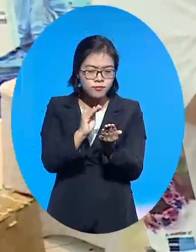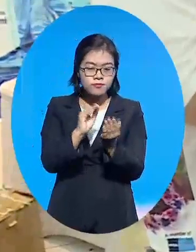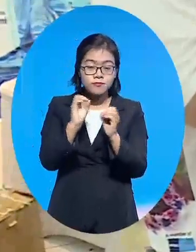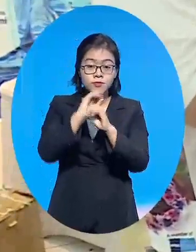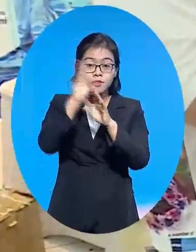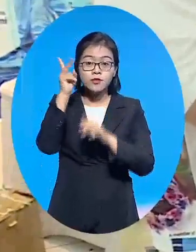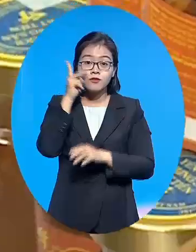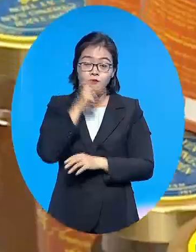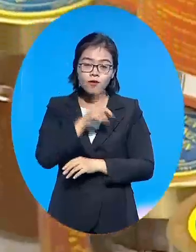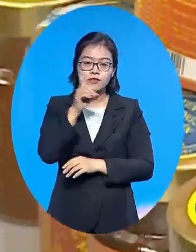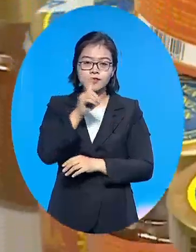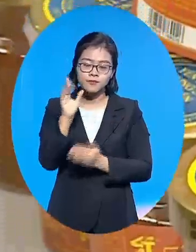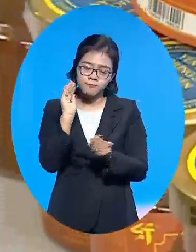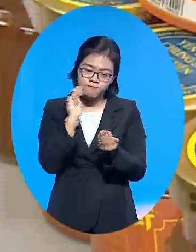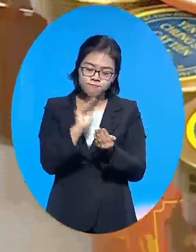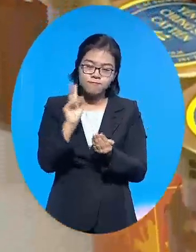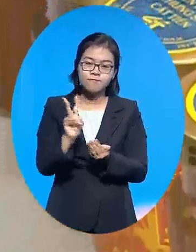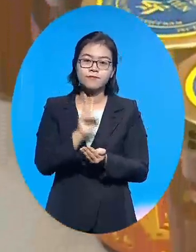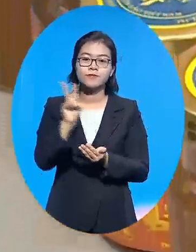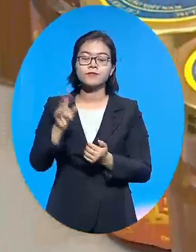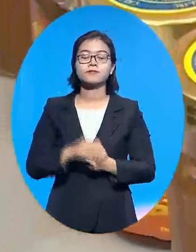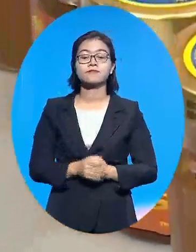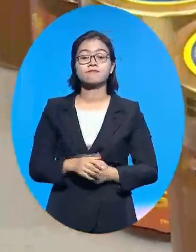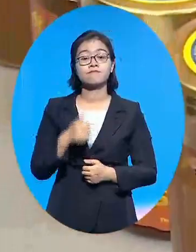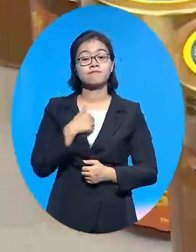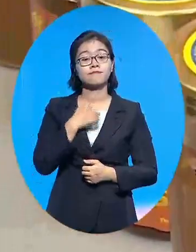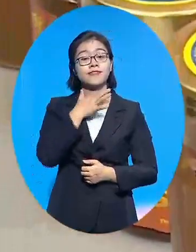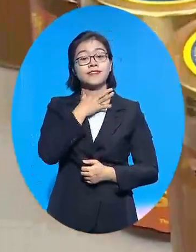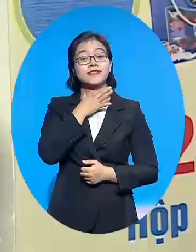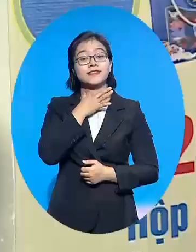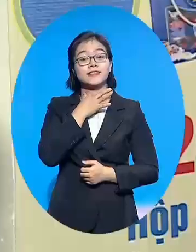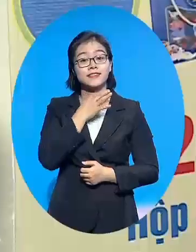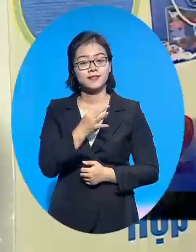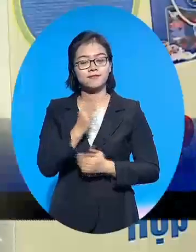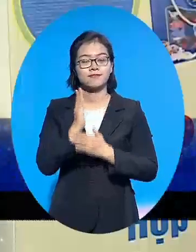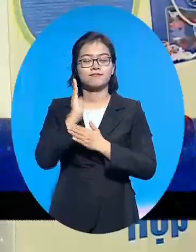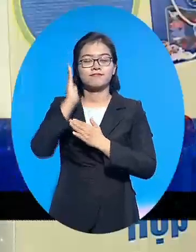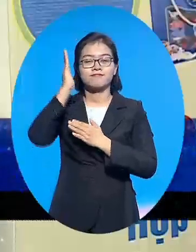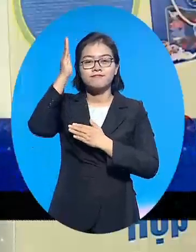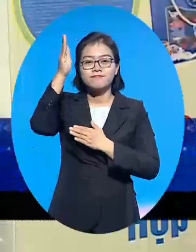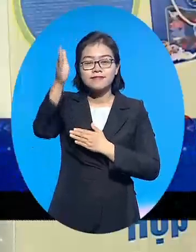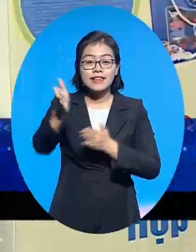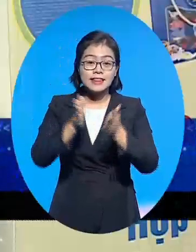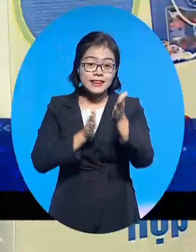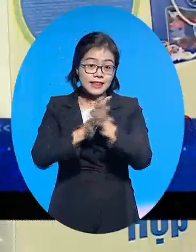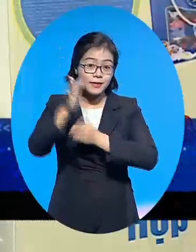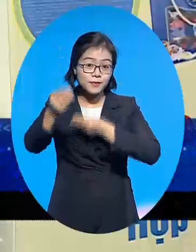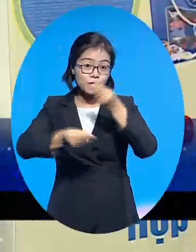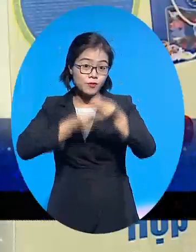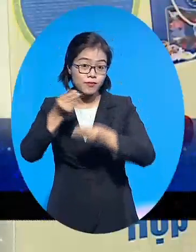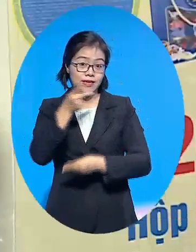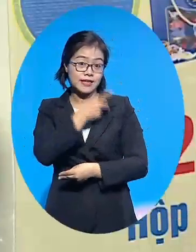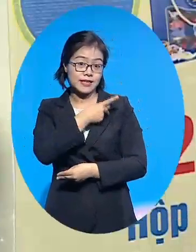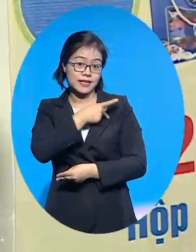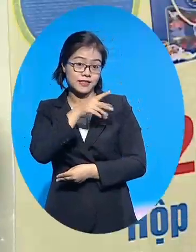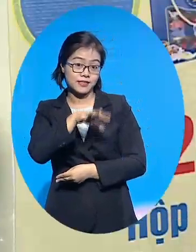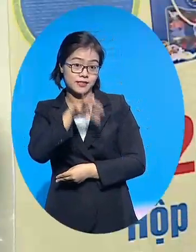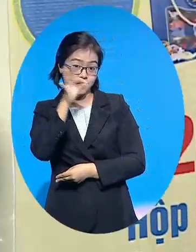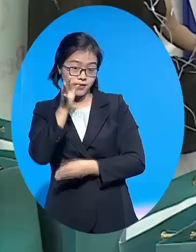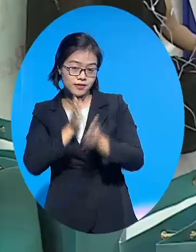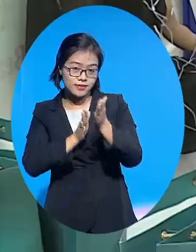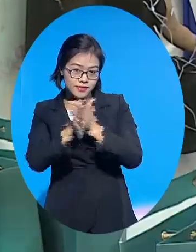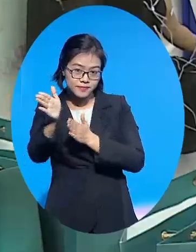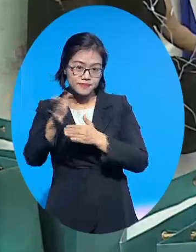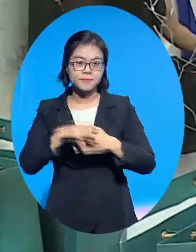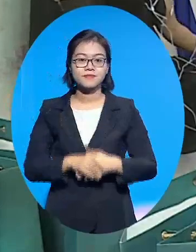dinh dưỡng cần thiết hi vọng rằng là sản phẩm sẽ đồng hành xa hơn và đi lâu dài hơn cùng với mọi